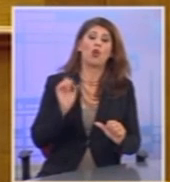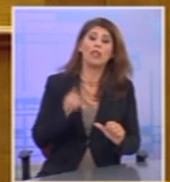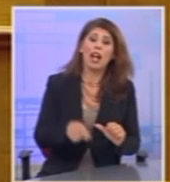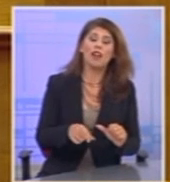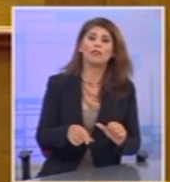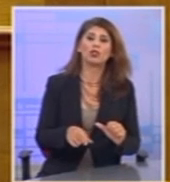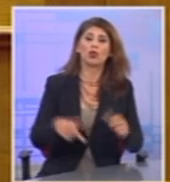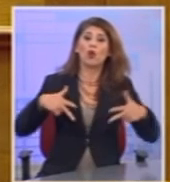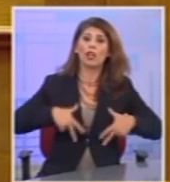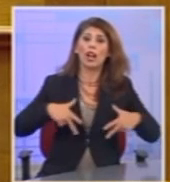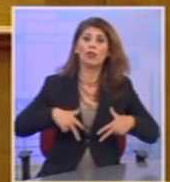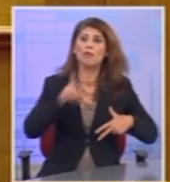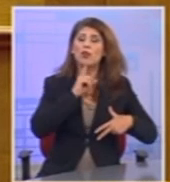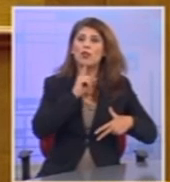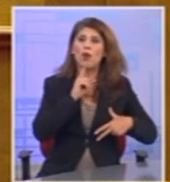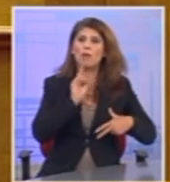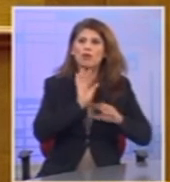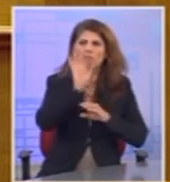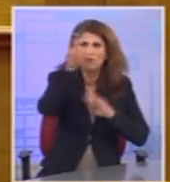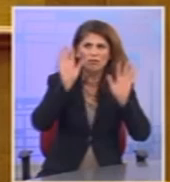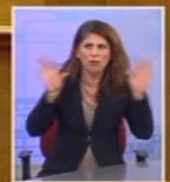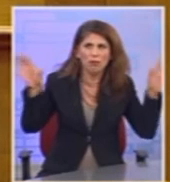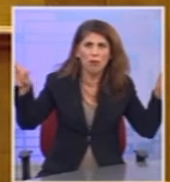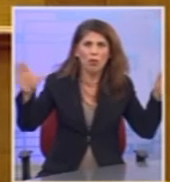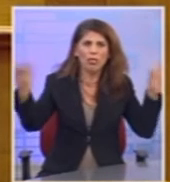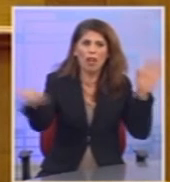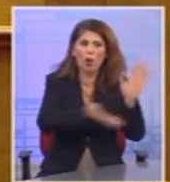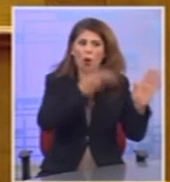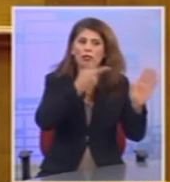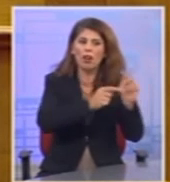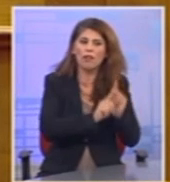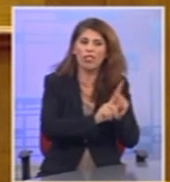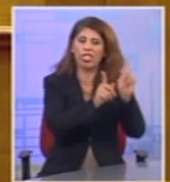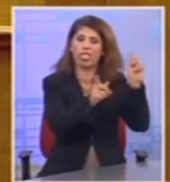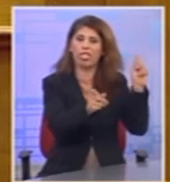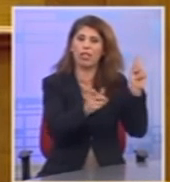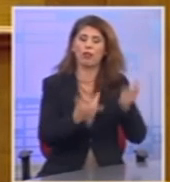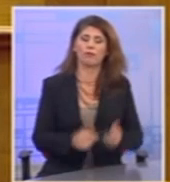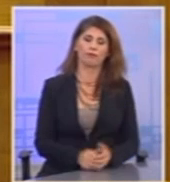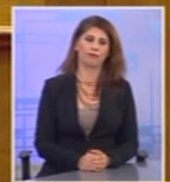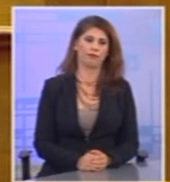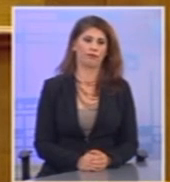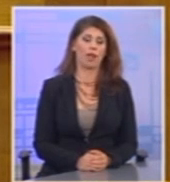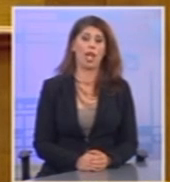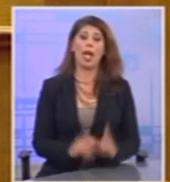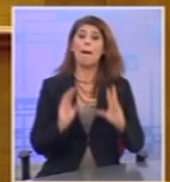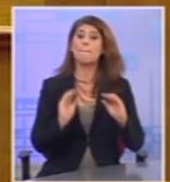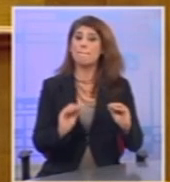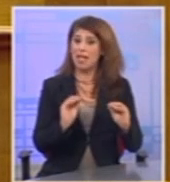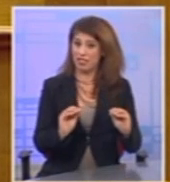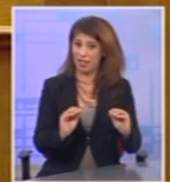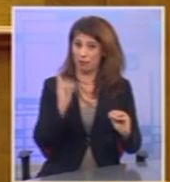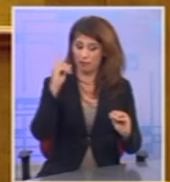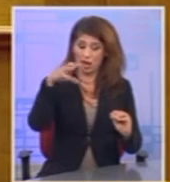λερναίο κράτος που ελληλατεί χωρίς κανένα αντίκρισμα τους φορολογούμενους. Στη παιδεία, για να πάρω έναν από τους